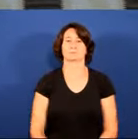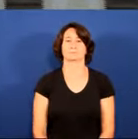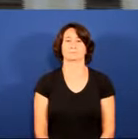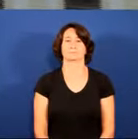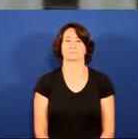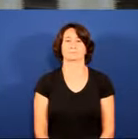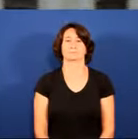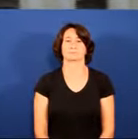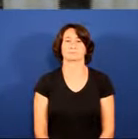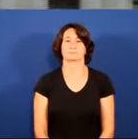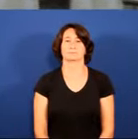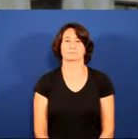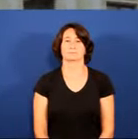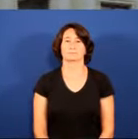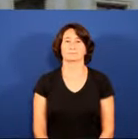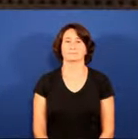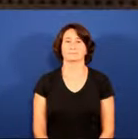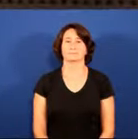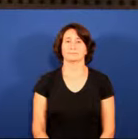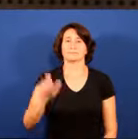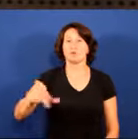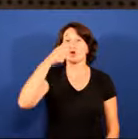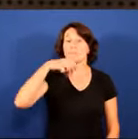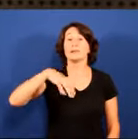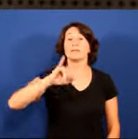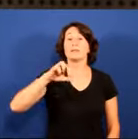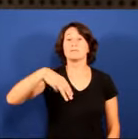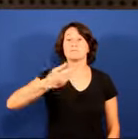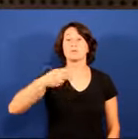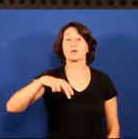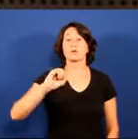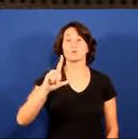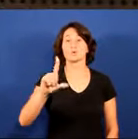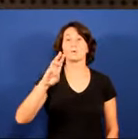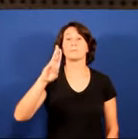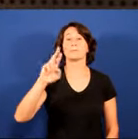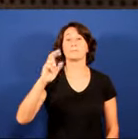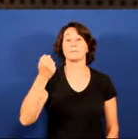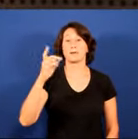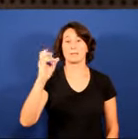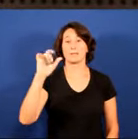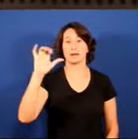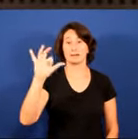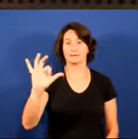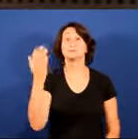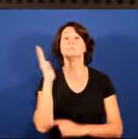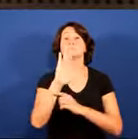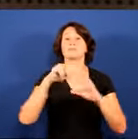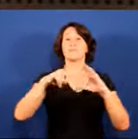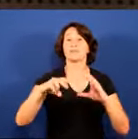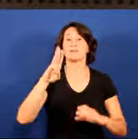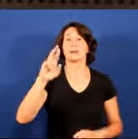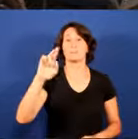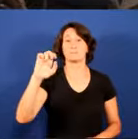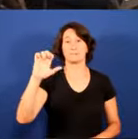13 milioi eurokoak. Beraz, Aldundiaren ustez udalen datuak positiboak dira. Ekonomia sustatzeko Foru Diputatu Imanol Pradalesek